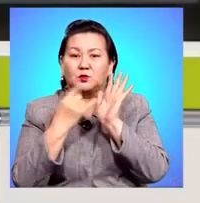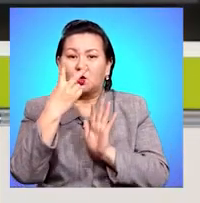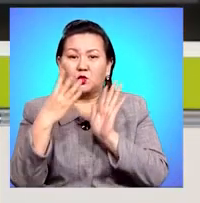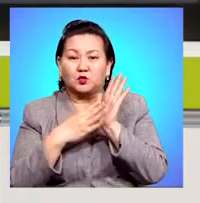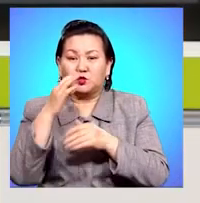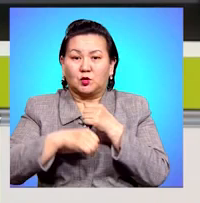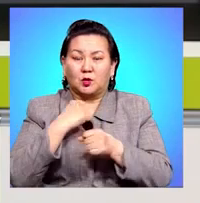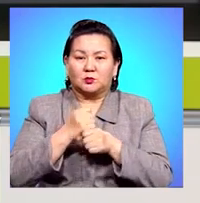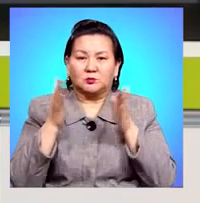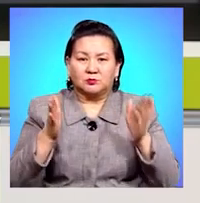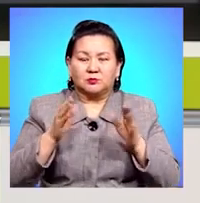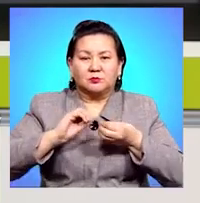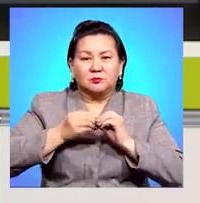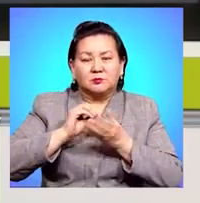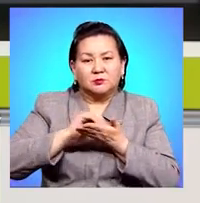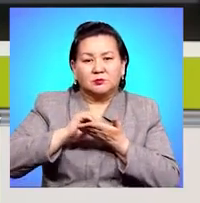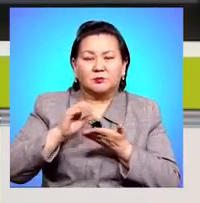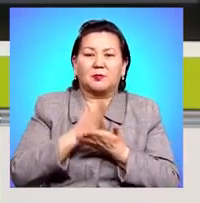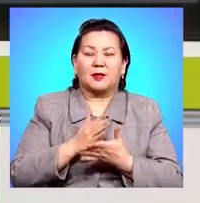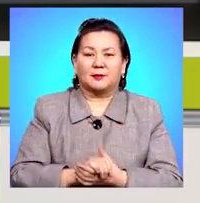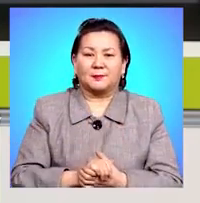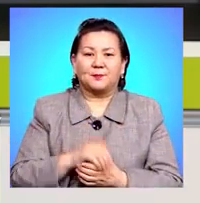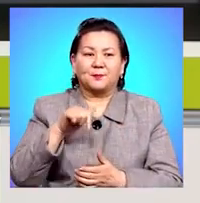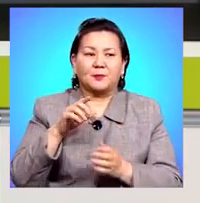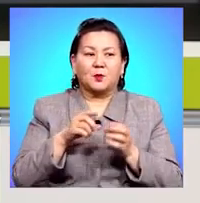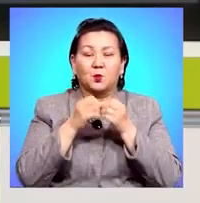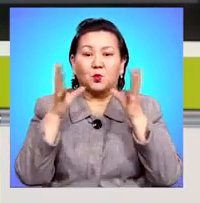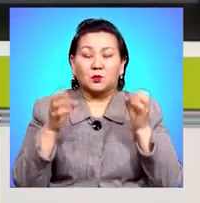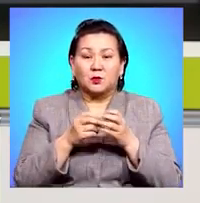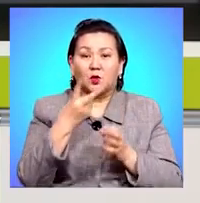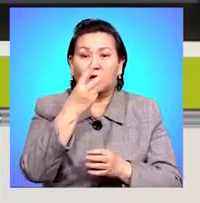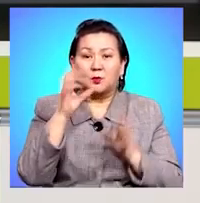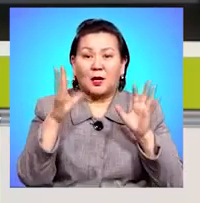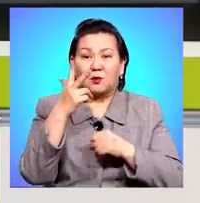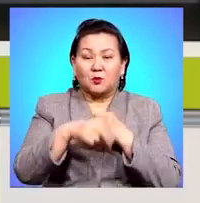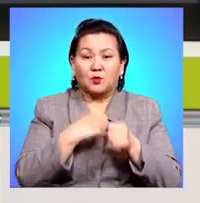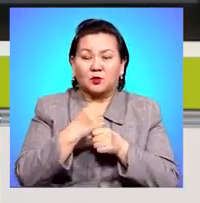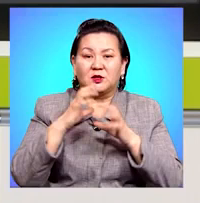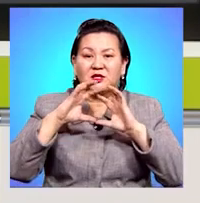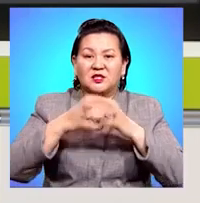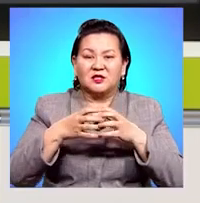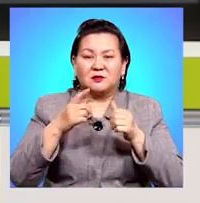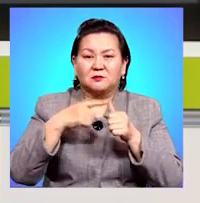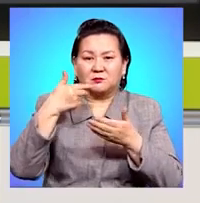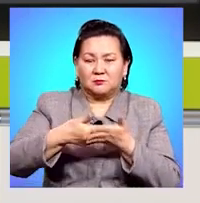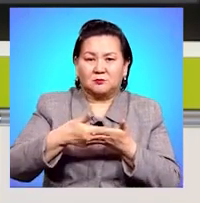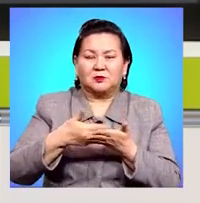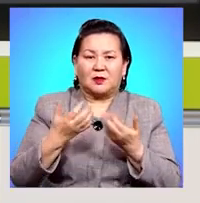хооронд бүрэн хөрвүүлж бүтээсэн байдаг. За энэхүү бүтээлийг 2013 онд дэлхийн өөр бүртгэж